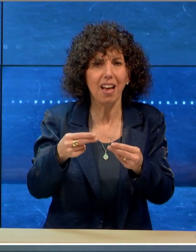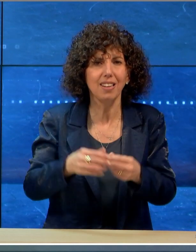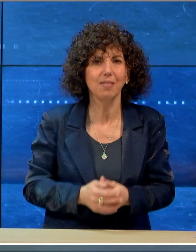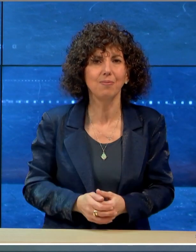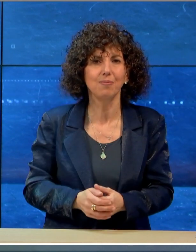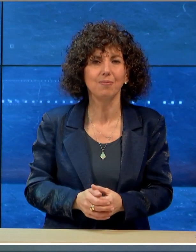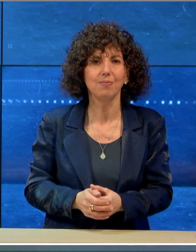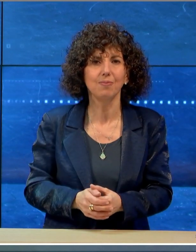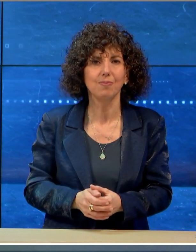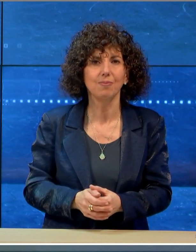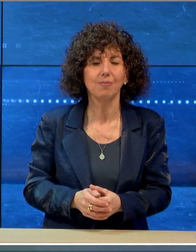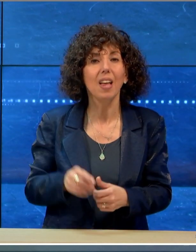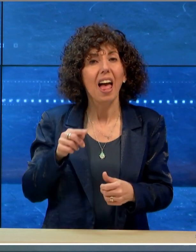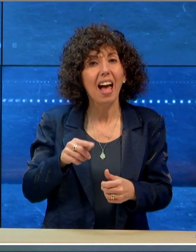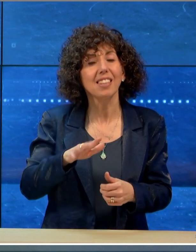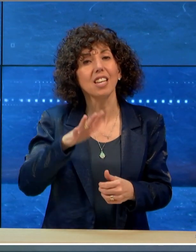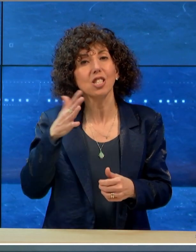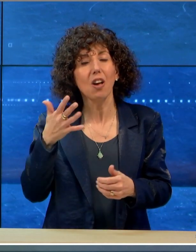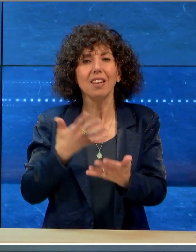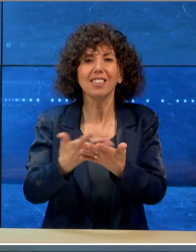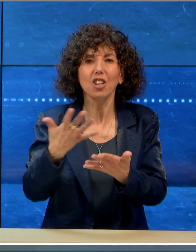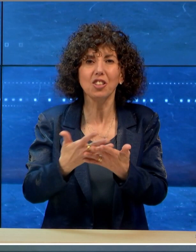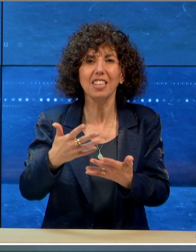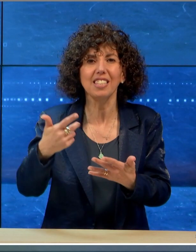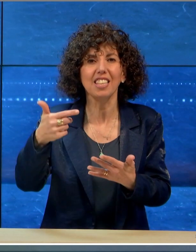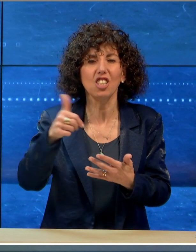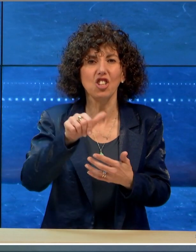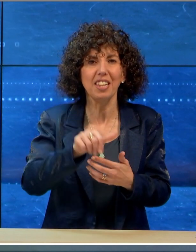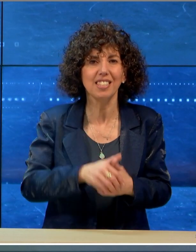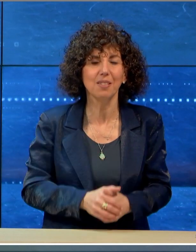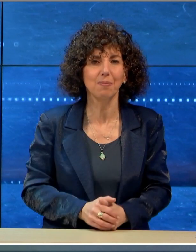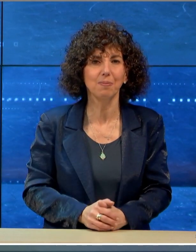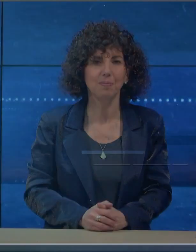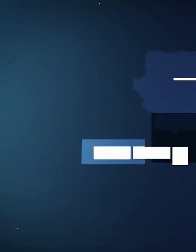totali e adesso le altre notizie del tig